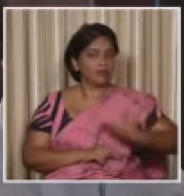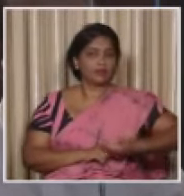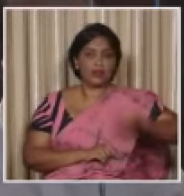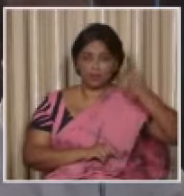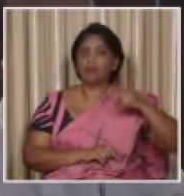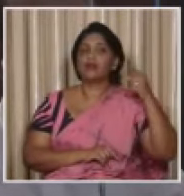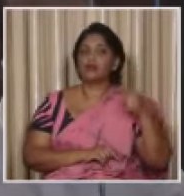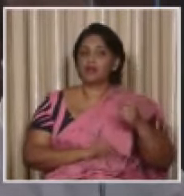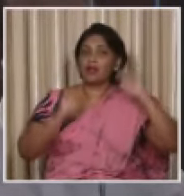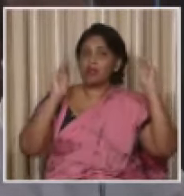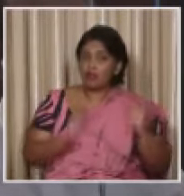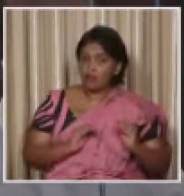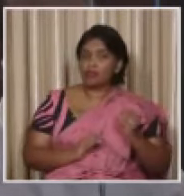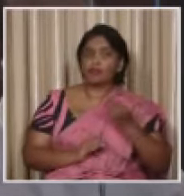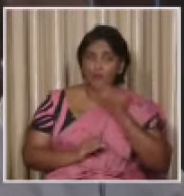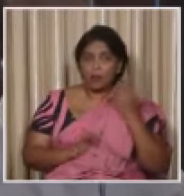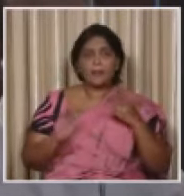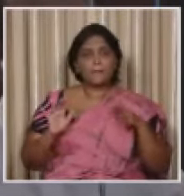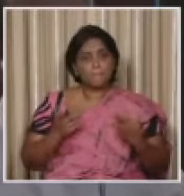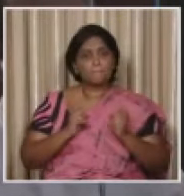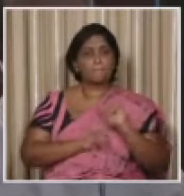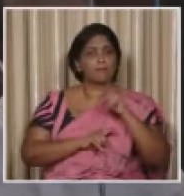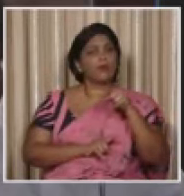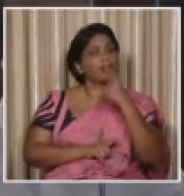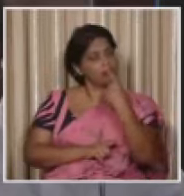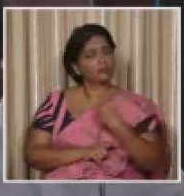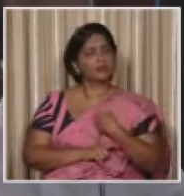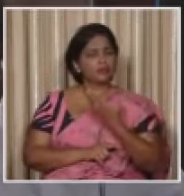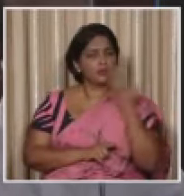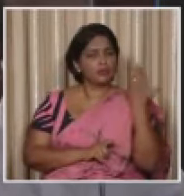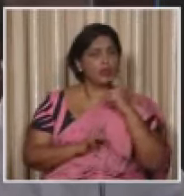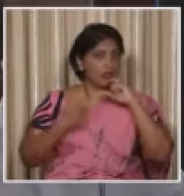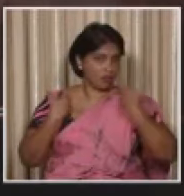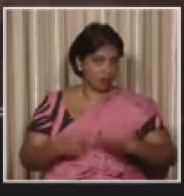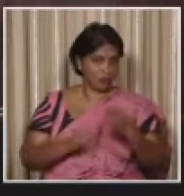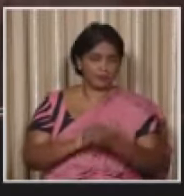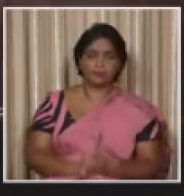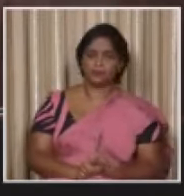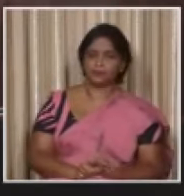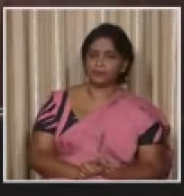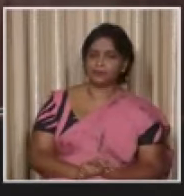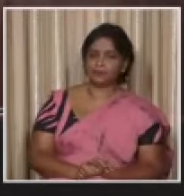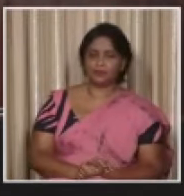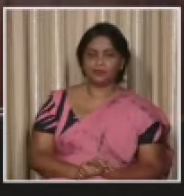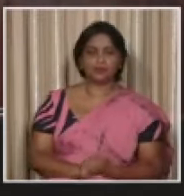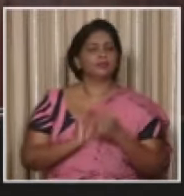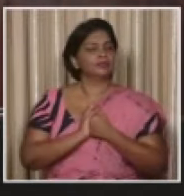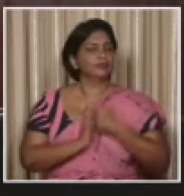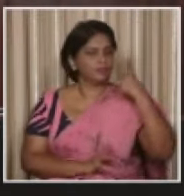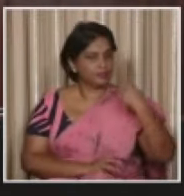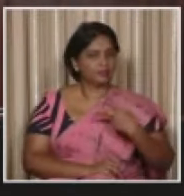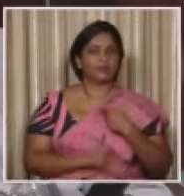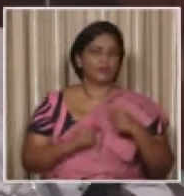තියෙනවා ඒක අඩු කරන්න පුළුවන්ද බැරිද කියන එක පාර්ලිමේන්තුව ඔබතුමා කියන්න පුළුවන් නේද නීතිවේදියෙක් ඉදිරියට ඔව් කිරියල් මැතුමා අවසාන වශයෙන් ගරු නියෝජක කතානායක